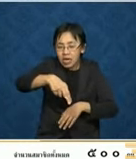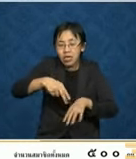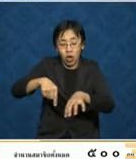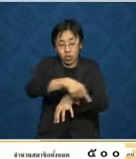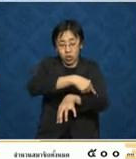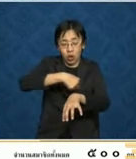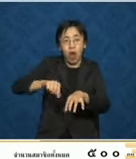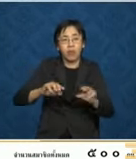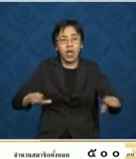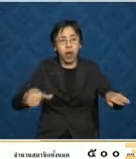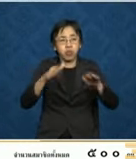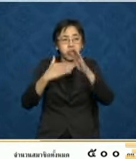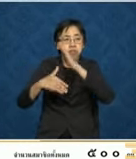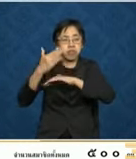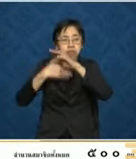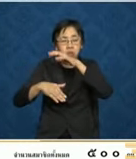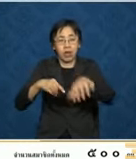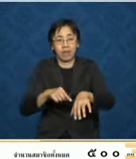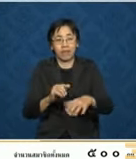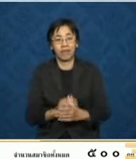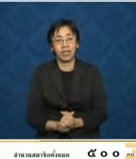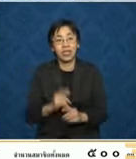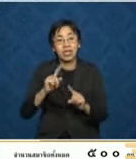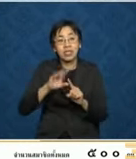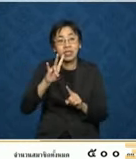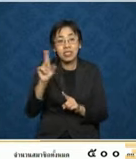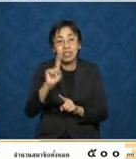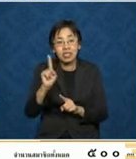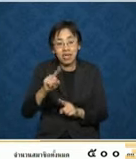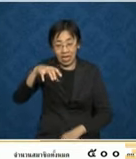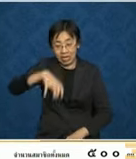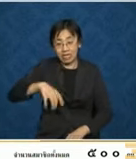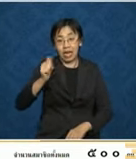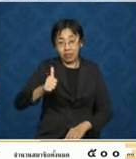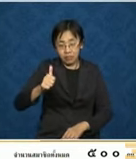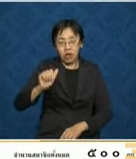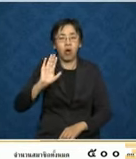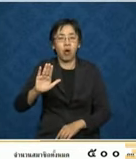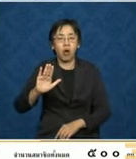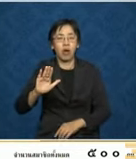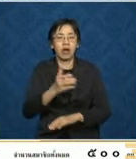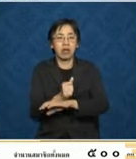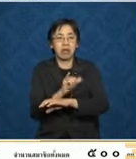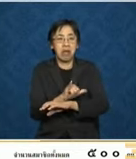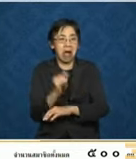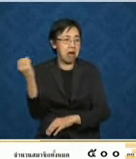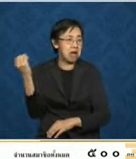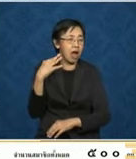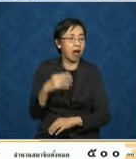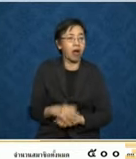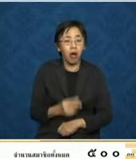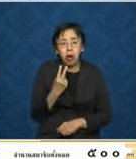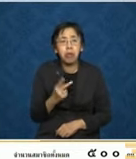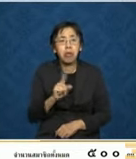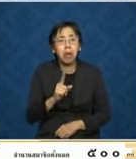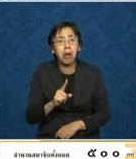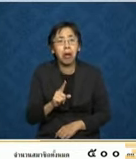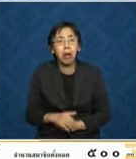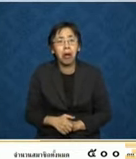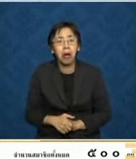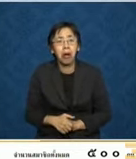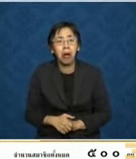รดกโลกครับในภาพนี้จุดที่7ครับคือศาลหลักเมืองอยุธยาที่ตอนนี้กำลังดังเลยนะครับและดูขยะสิครับภ